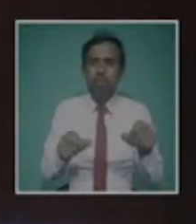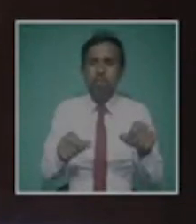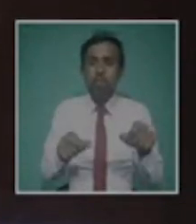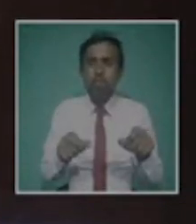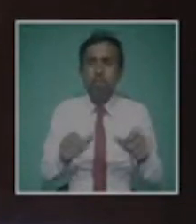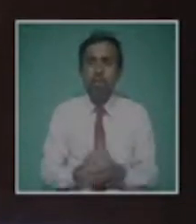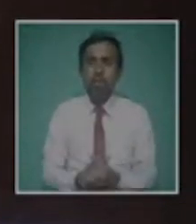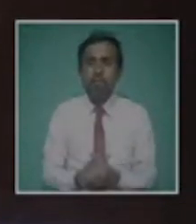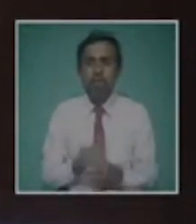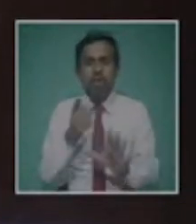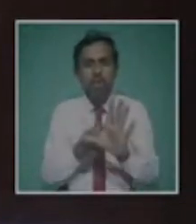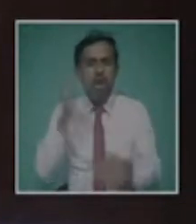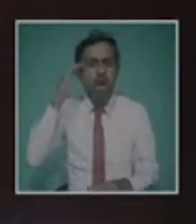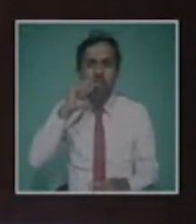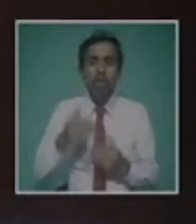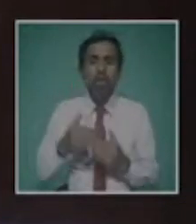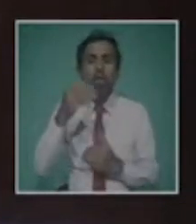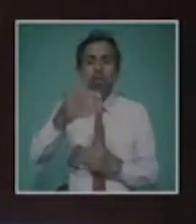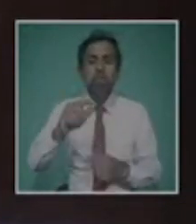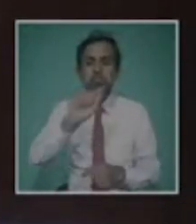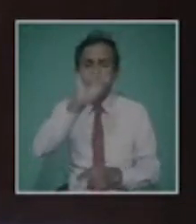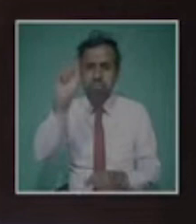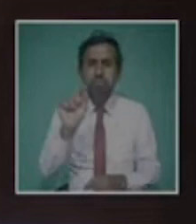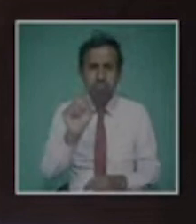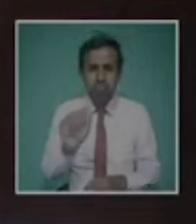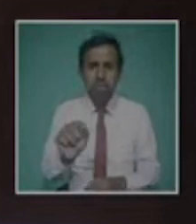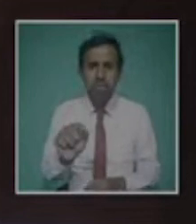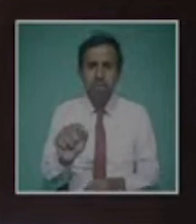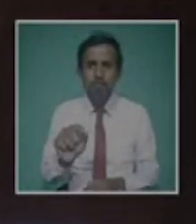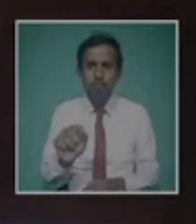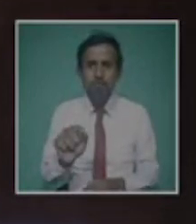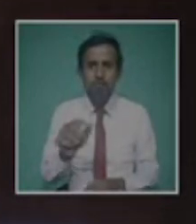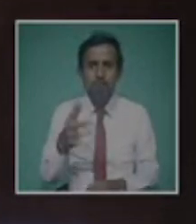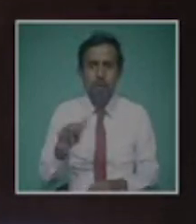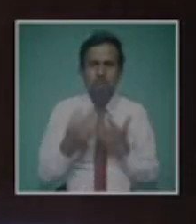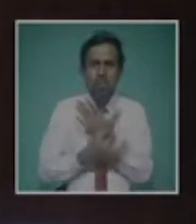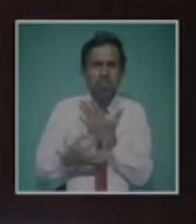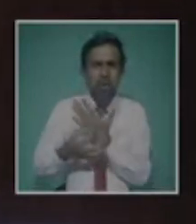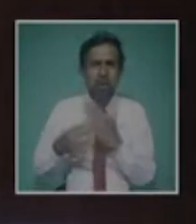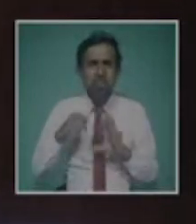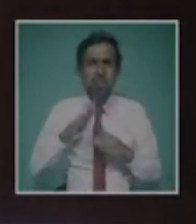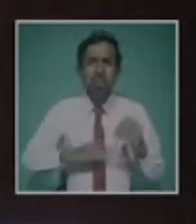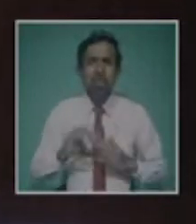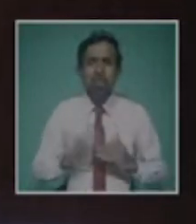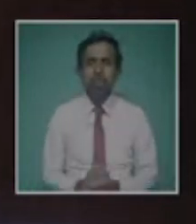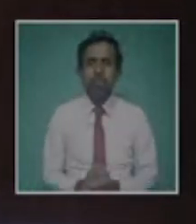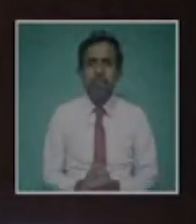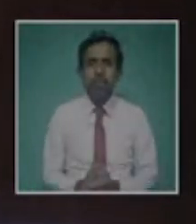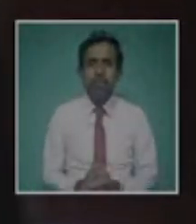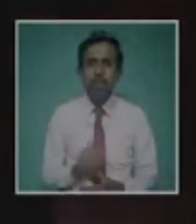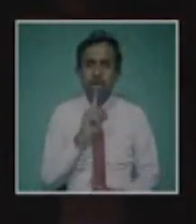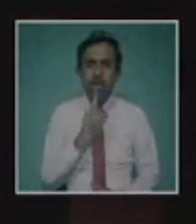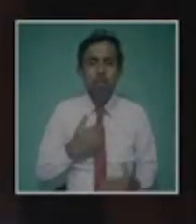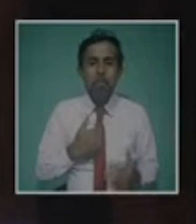இளைஞர்களுடைய எதிர்காலத்தை கேள்விக்குறியாக்குகின்ற ஒரு நிலைப்பாட்டுக்கு இன்று இந்த போதைப் பொருளுடைய பாவனை அதிகரித்திருக்கின்றது. இன்று நான் பிரதித்துவப்படுத்துகின்ற